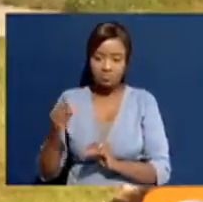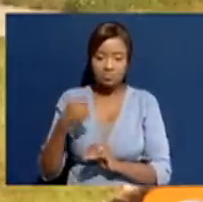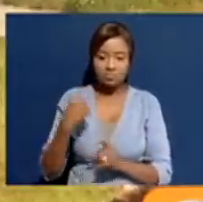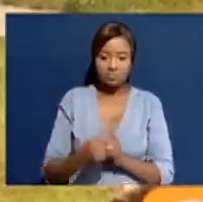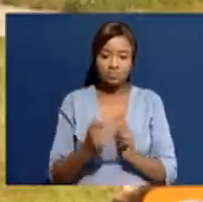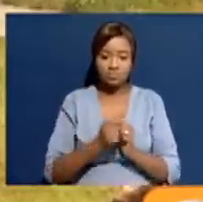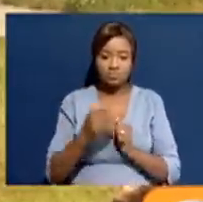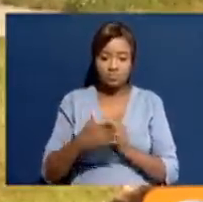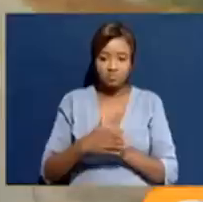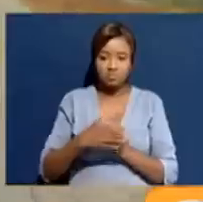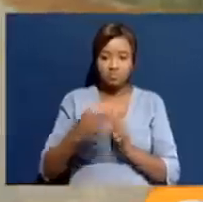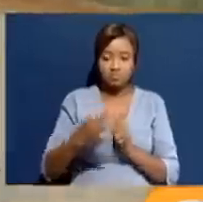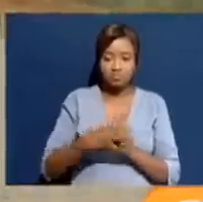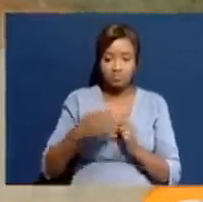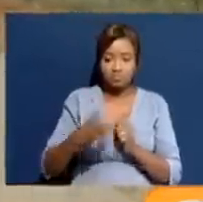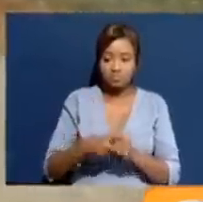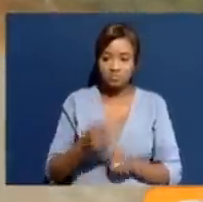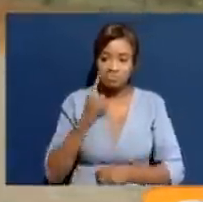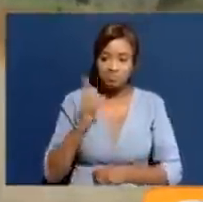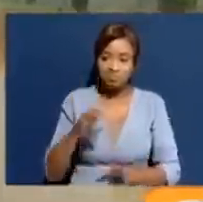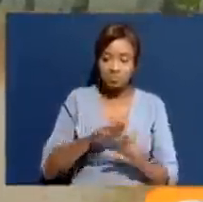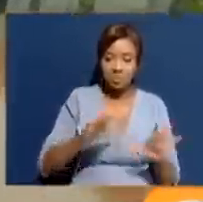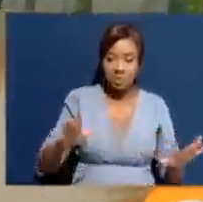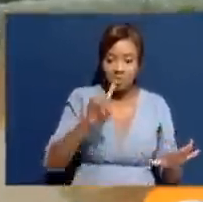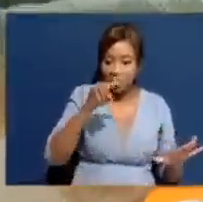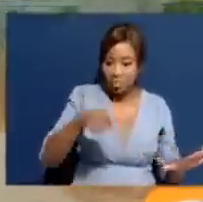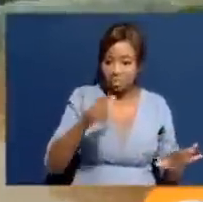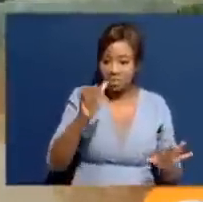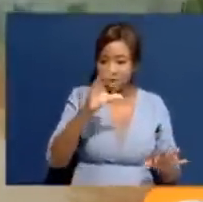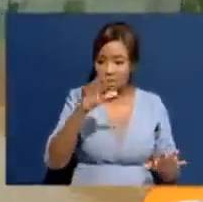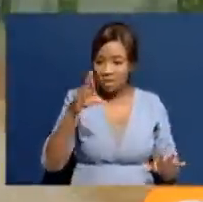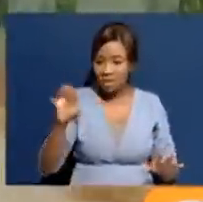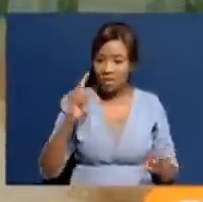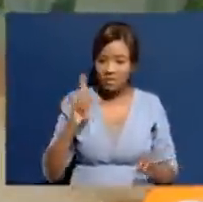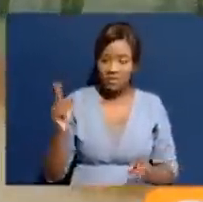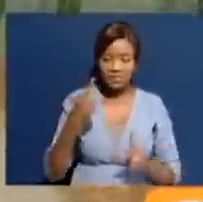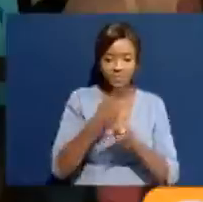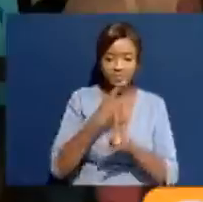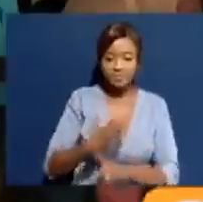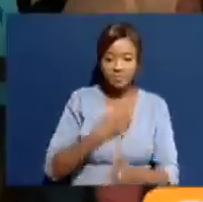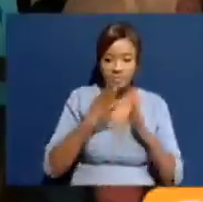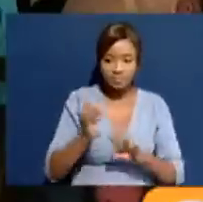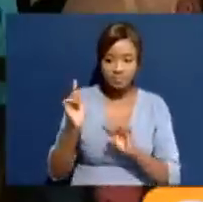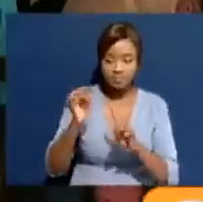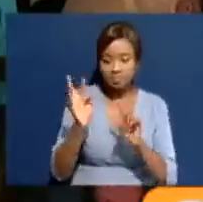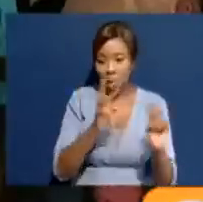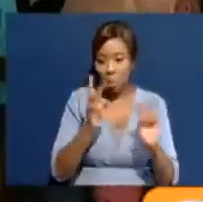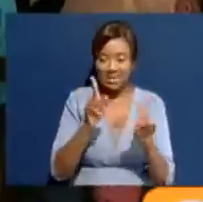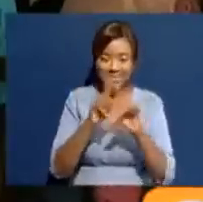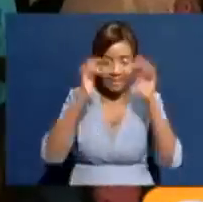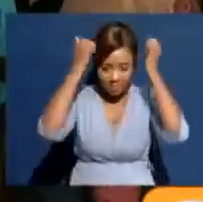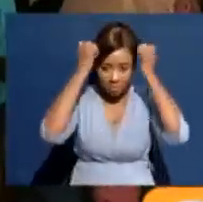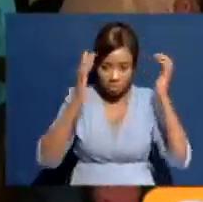1937. Shamba hili ekari 1000 limekuwa kivutio sio tu kwa watalii bali pia kwa